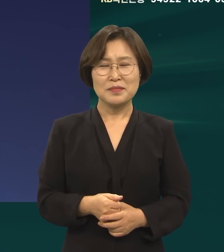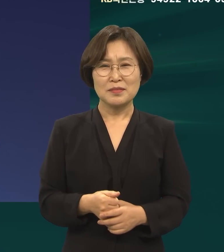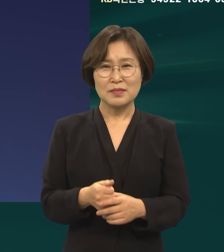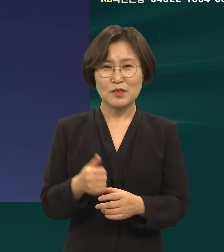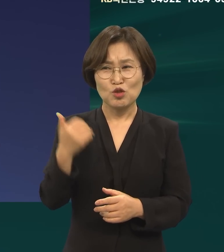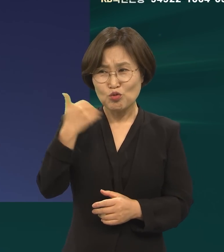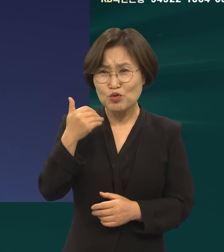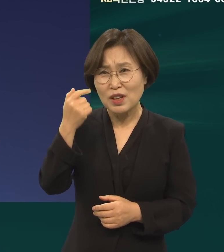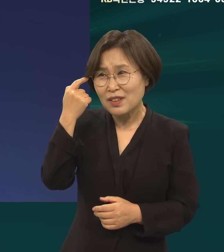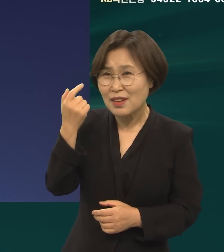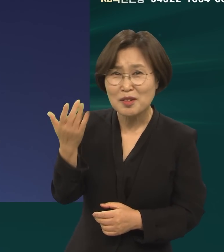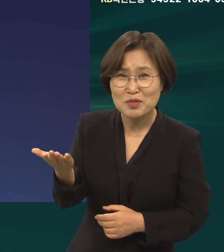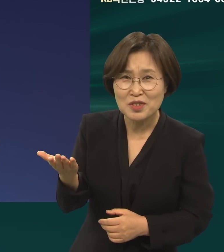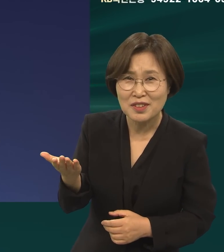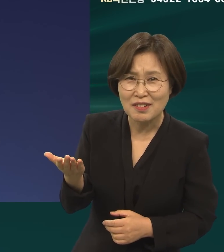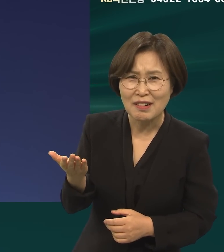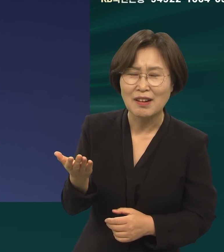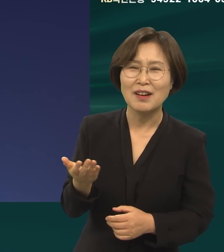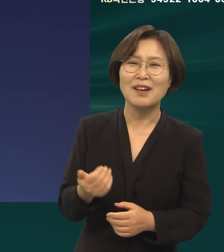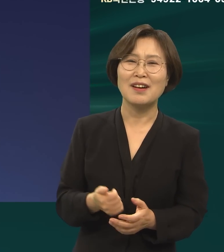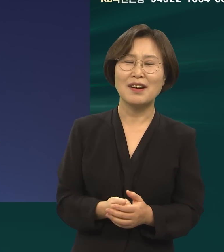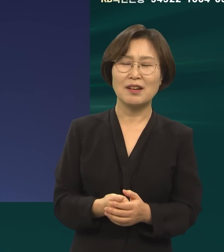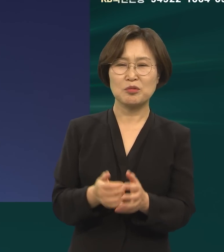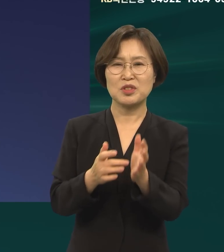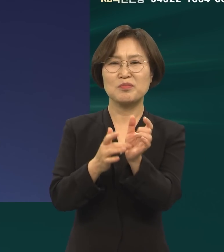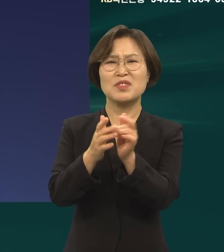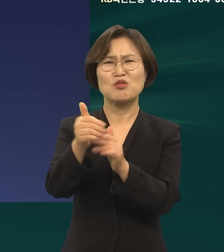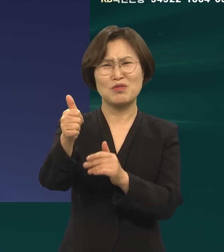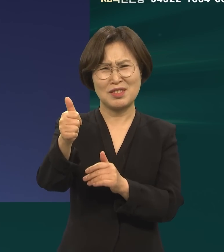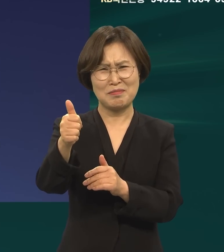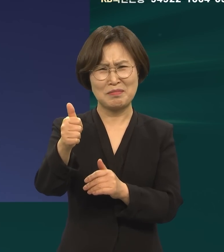누구한테? 우리가 이러고 있는 거예요.